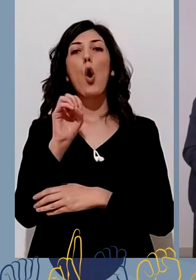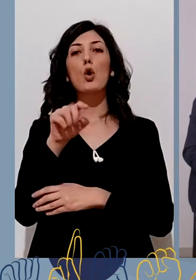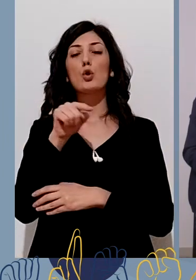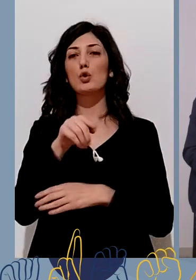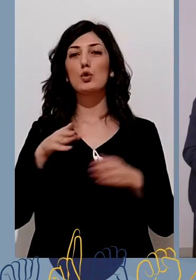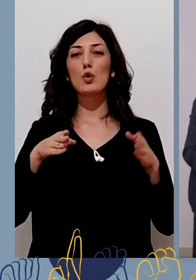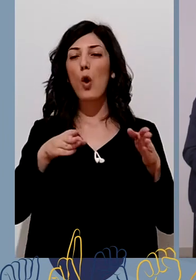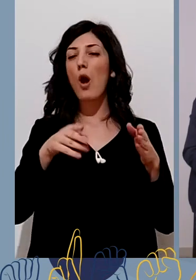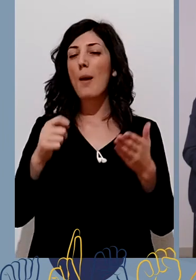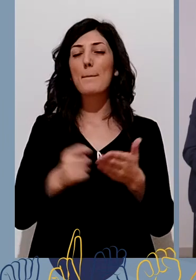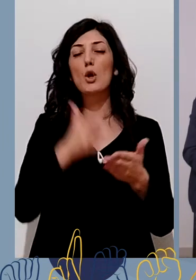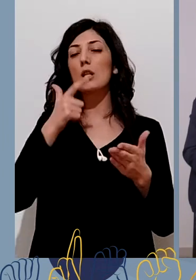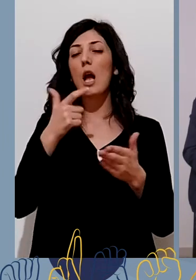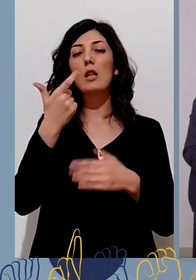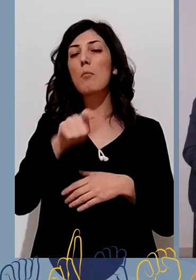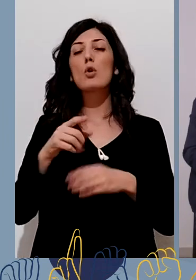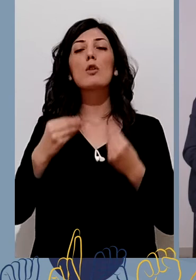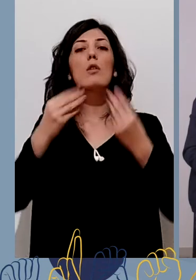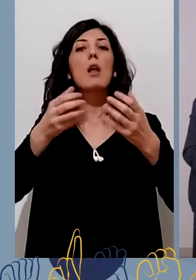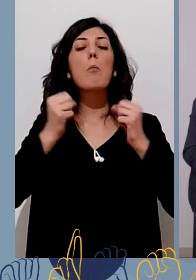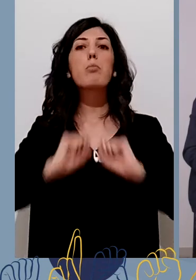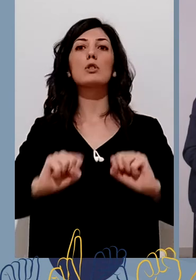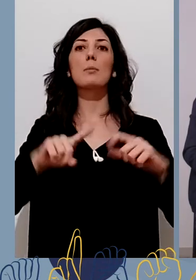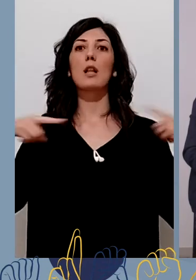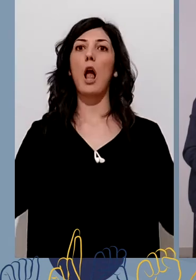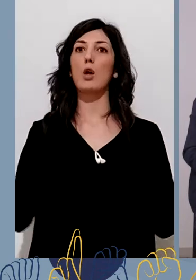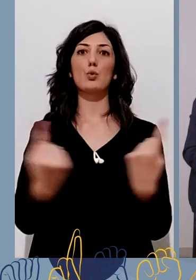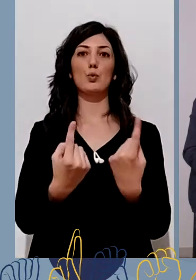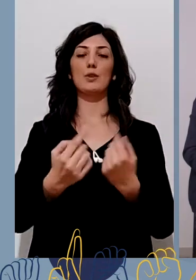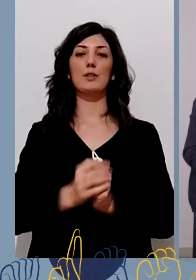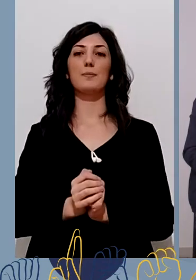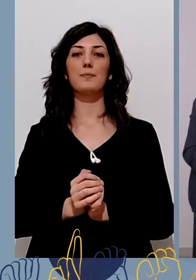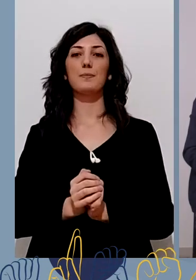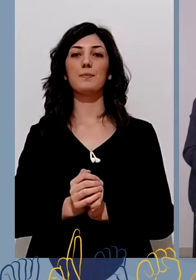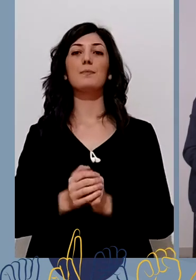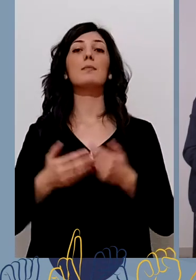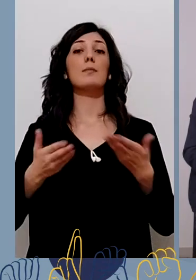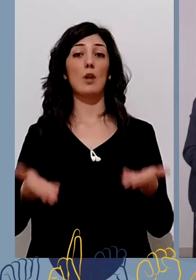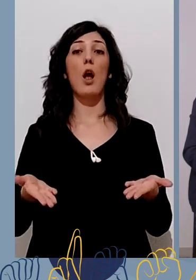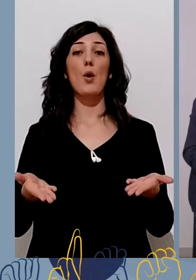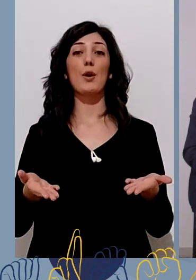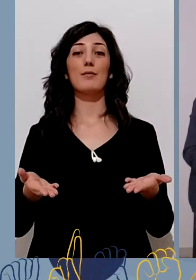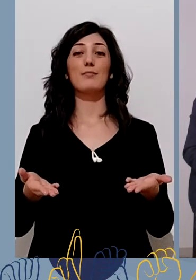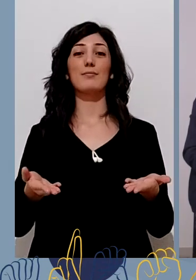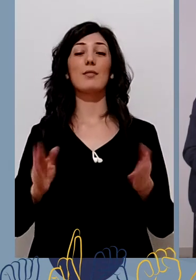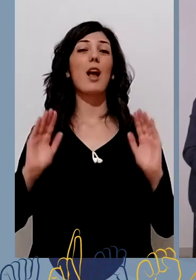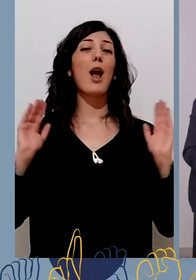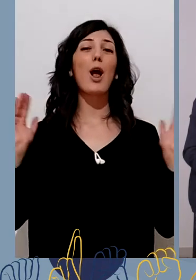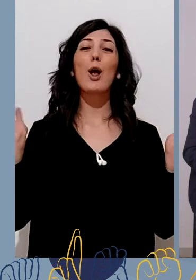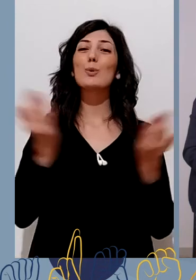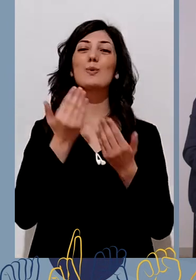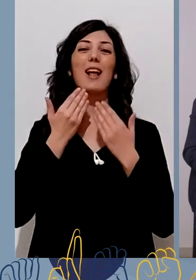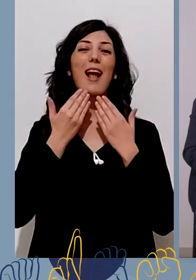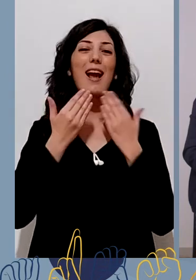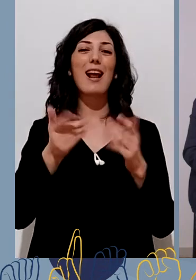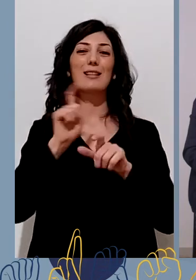possibilità a tutti noi. Io vorrei ringraziare di nuovo tutti gli interventi, tutte le persone che hanno contribuito,